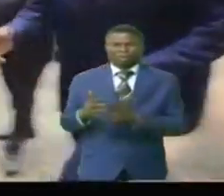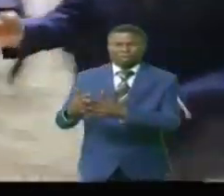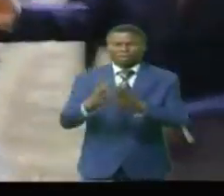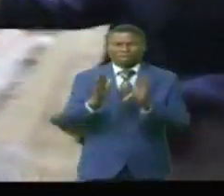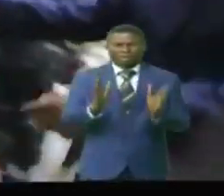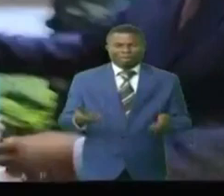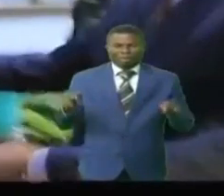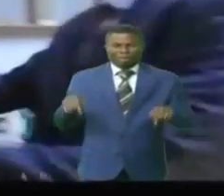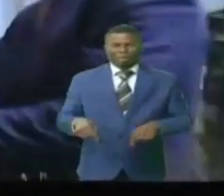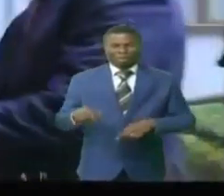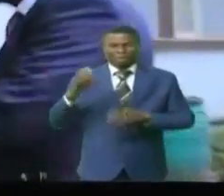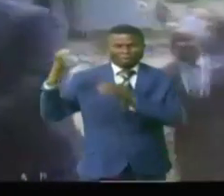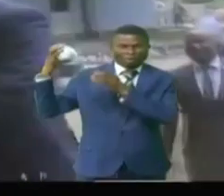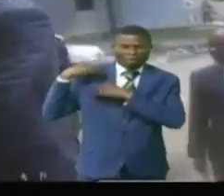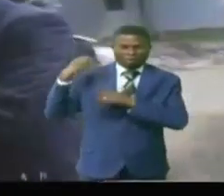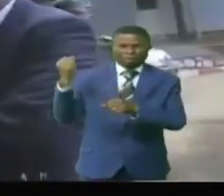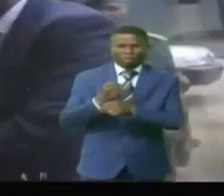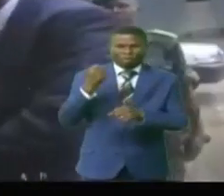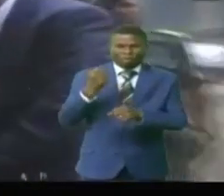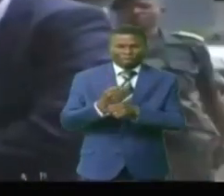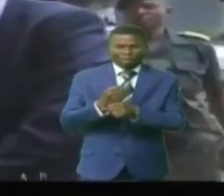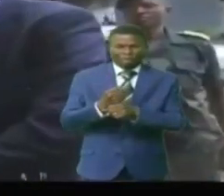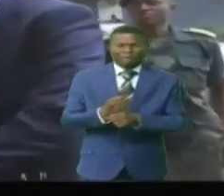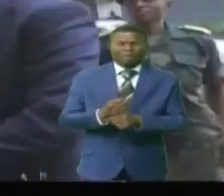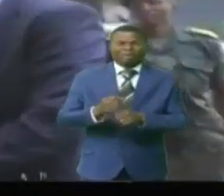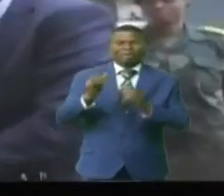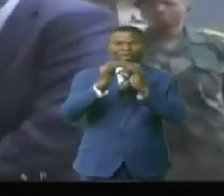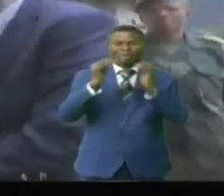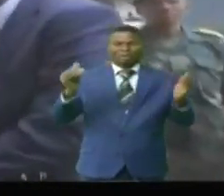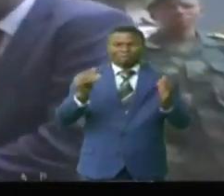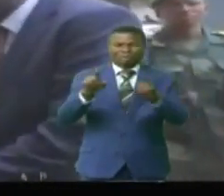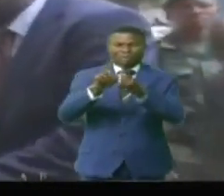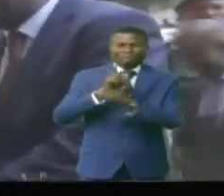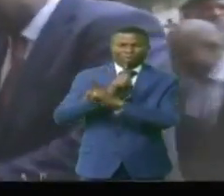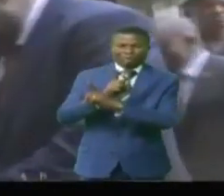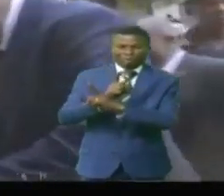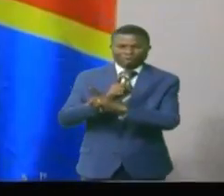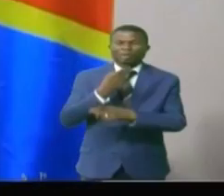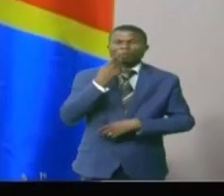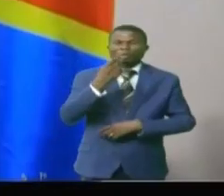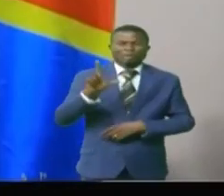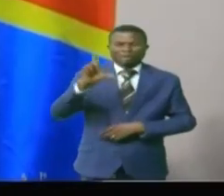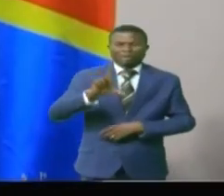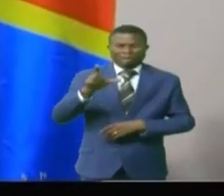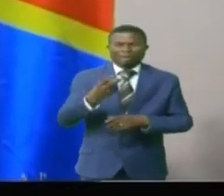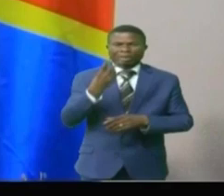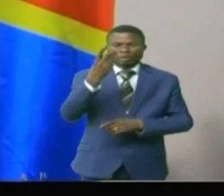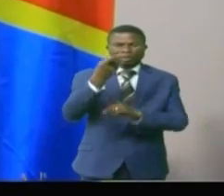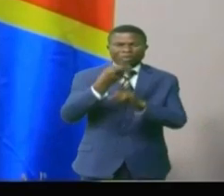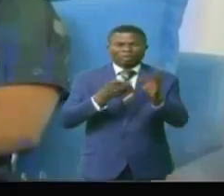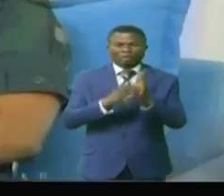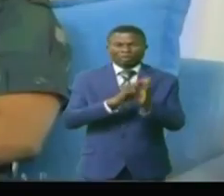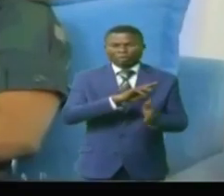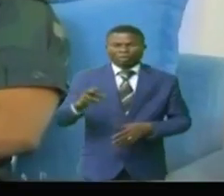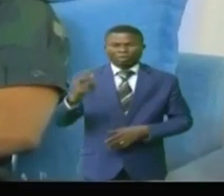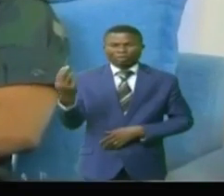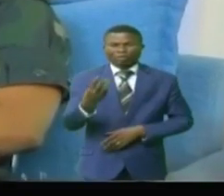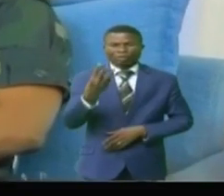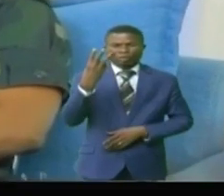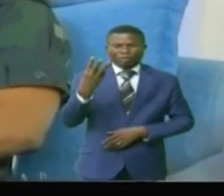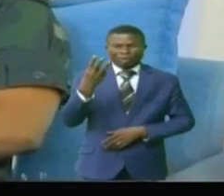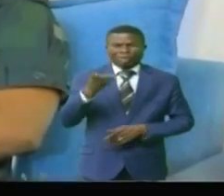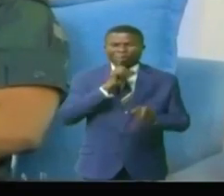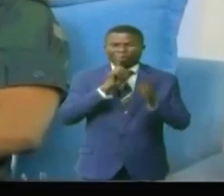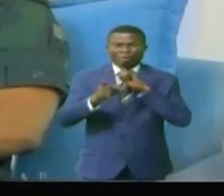en RDC, en charge des opérations de maintien de la paix et de la protection, l'a dit ce lundi 2 octobre 2023. Au cours d'un